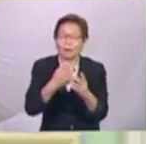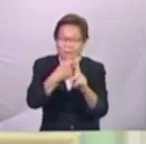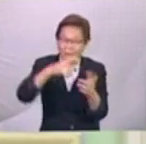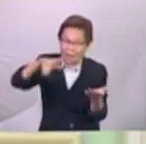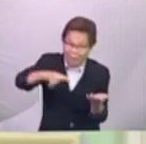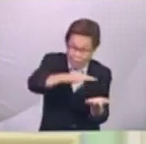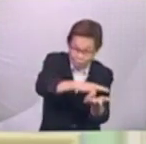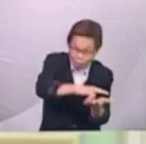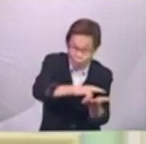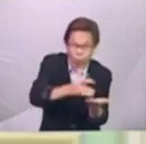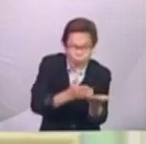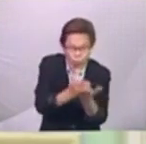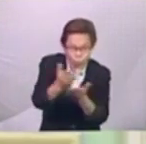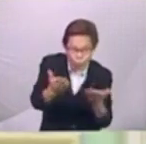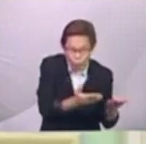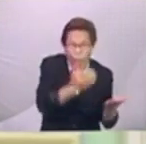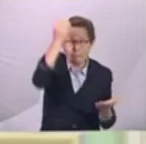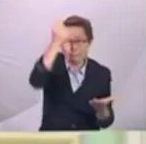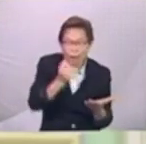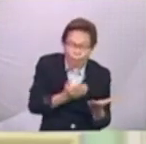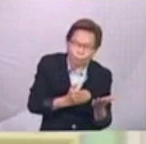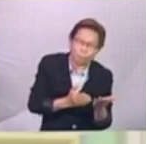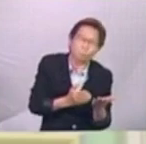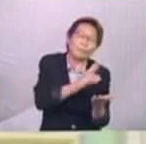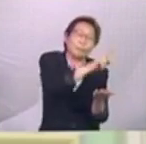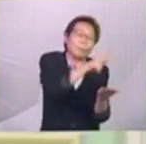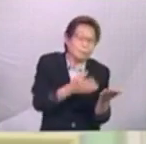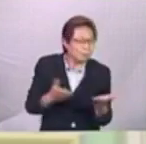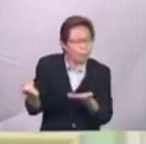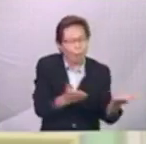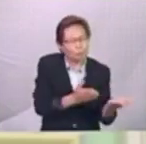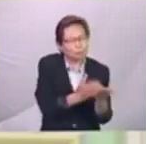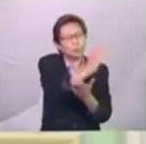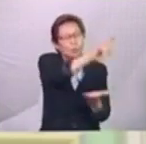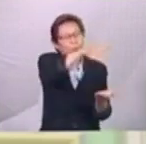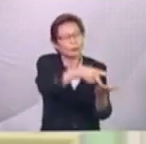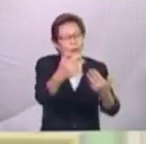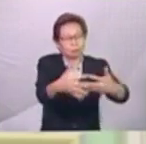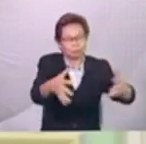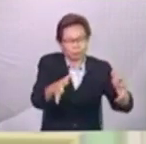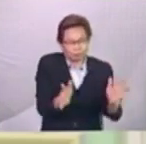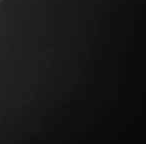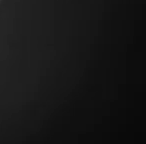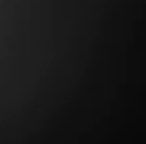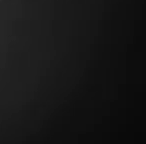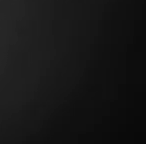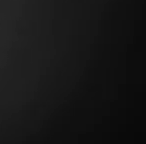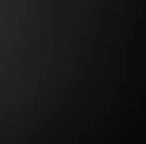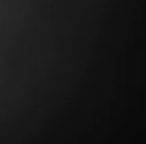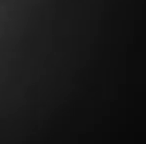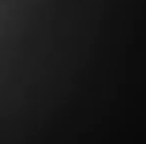airport ke pusat-pusat kuarantin yang telah pun ditetapkan oleh kerajaan.